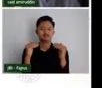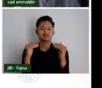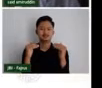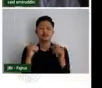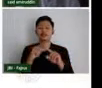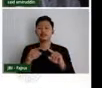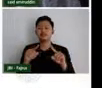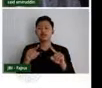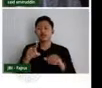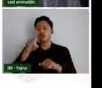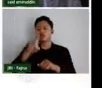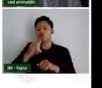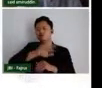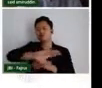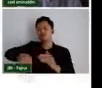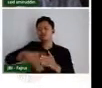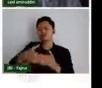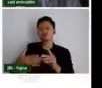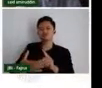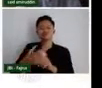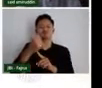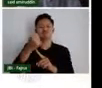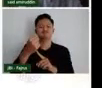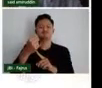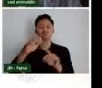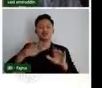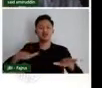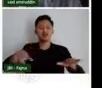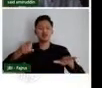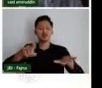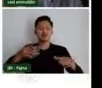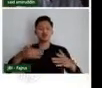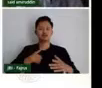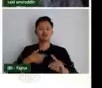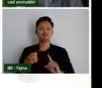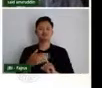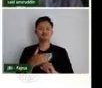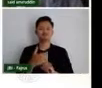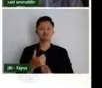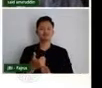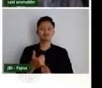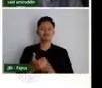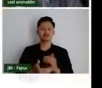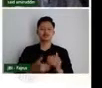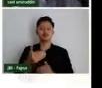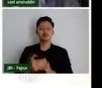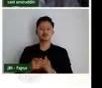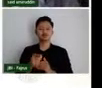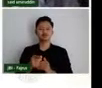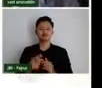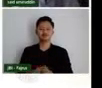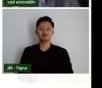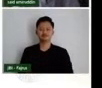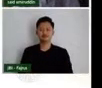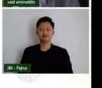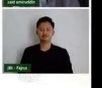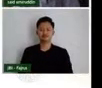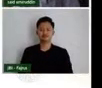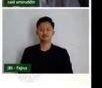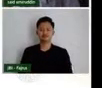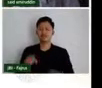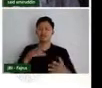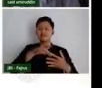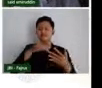semua anak. Semua keadaan anak itu bisa kita cover dengan proses yang diberikan. Kemudian yang ketiga yaitu beragam pilihan di mana siswa